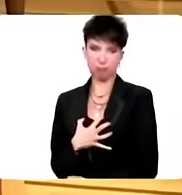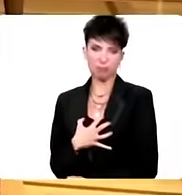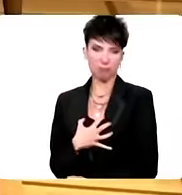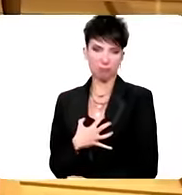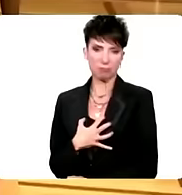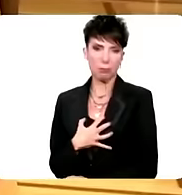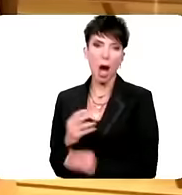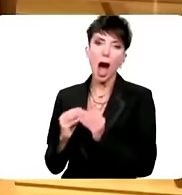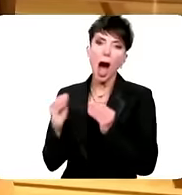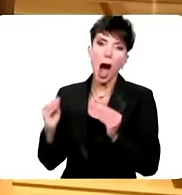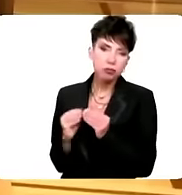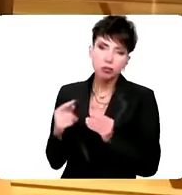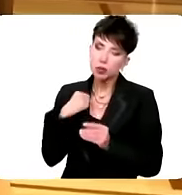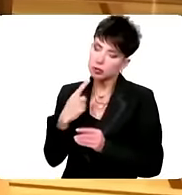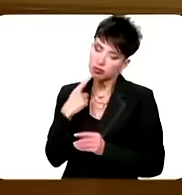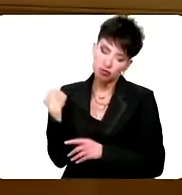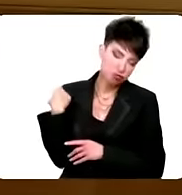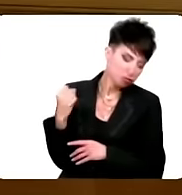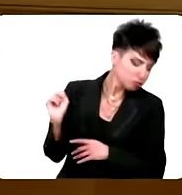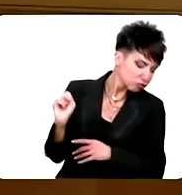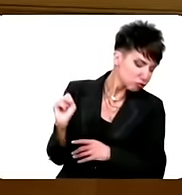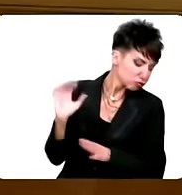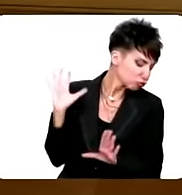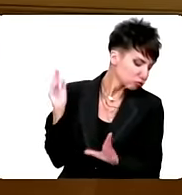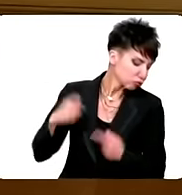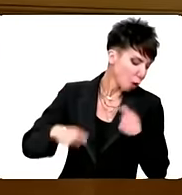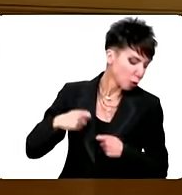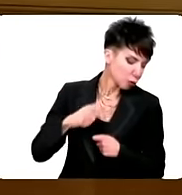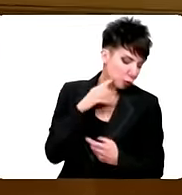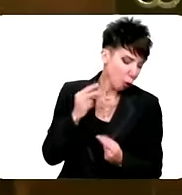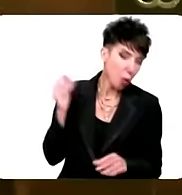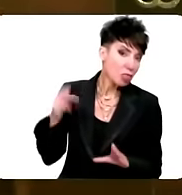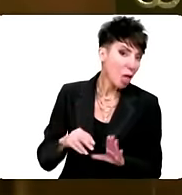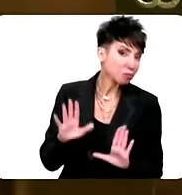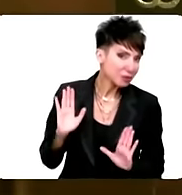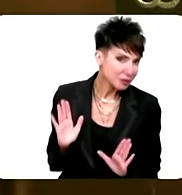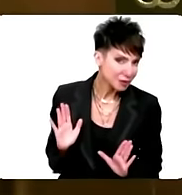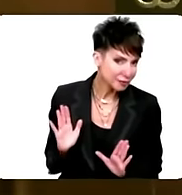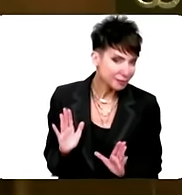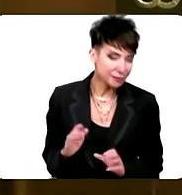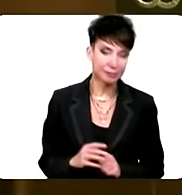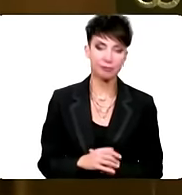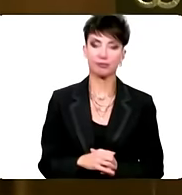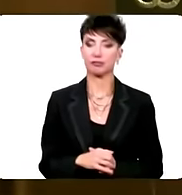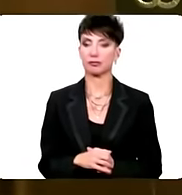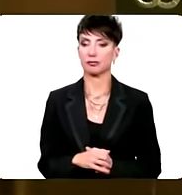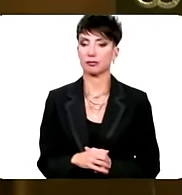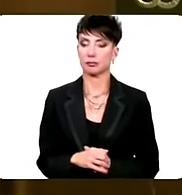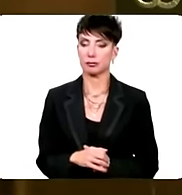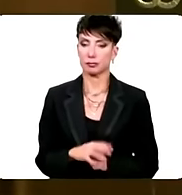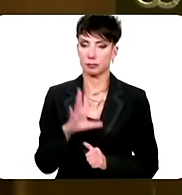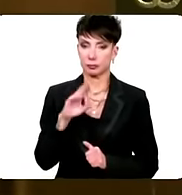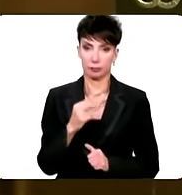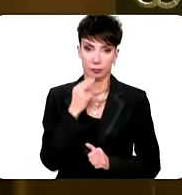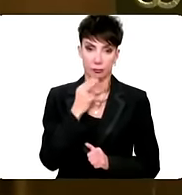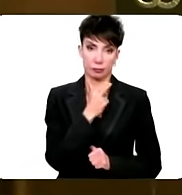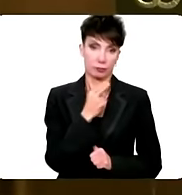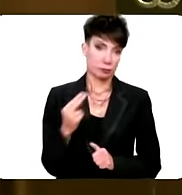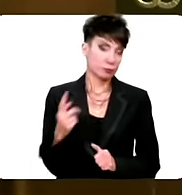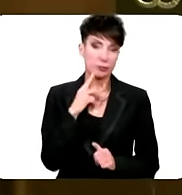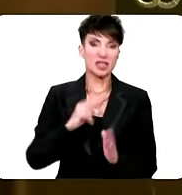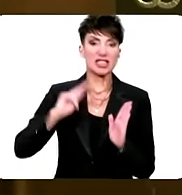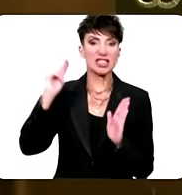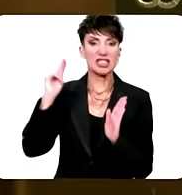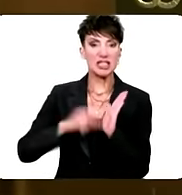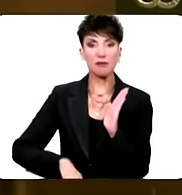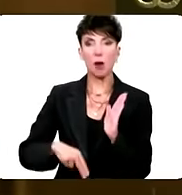να εκφράσουν ενδεχομένως την διαμαρτυρία τους. Θα έχουμε κάποιες αλλαγές σε ό,τι αφορά το σύμφωνο συμβίωσης, το γάμο